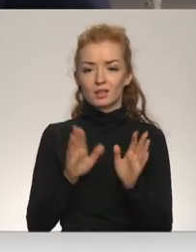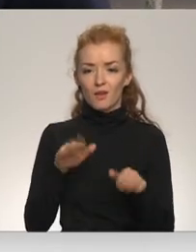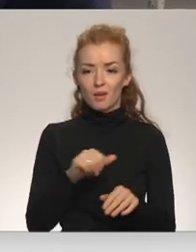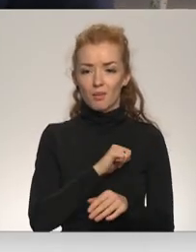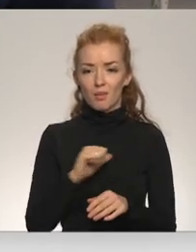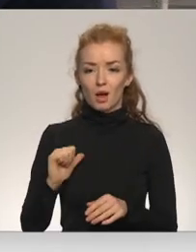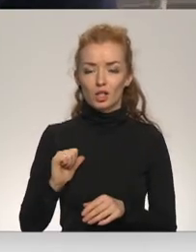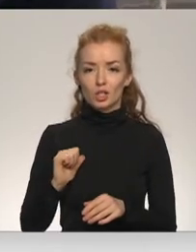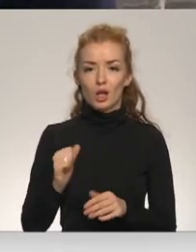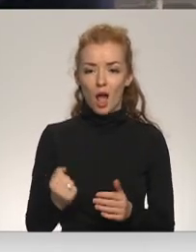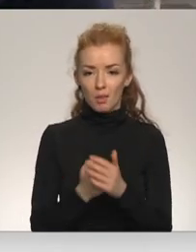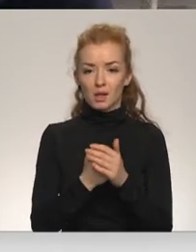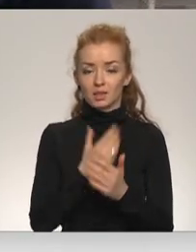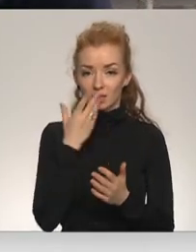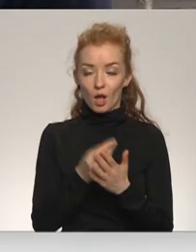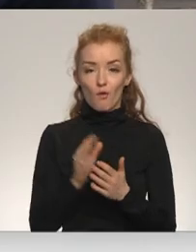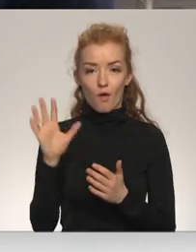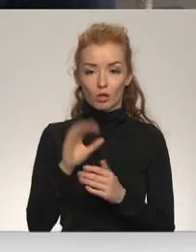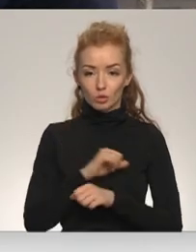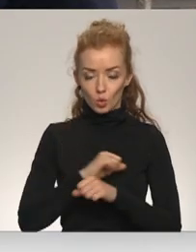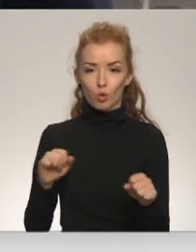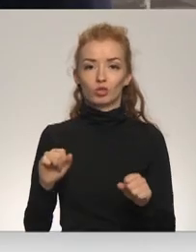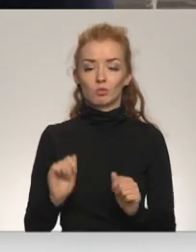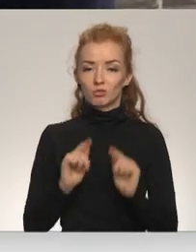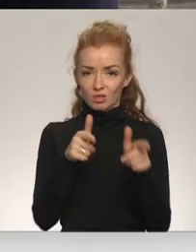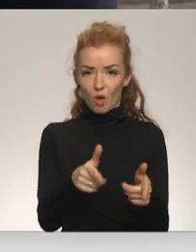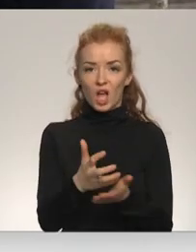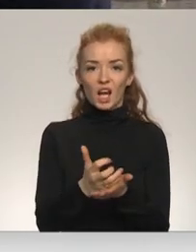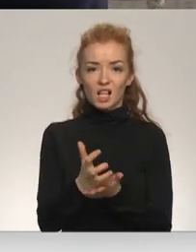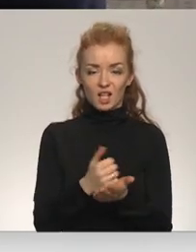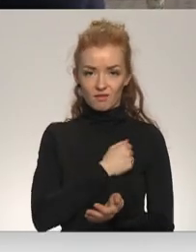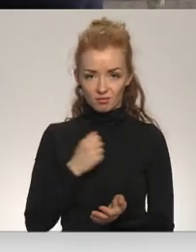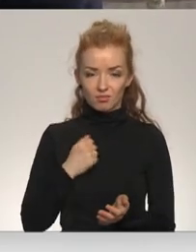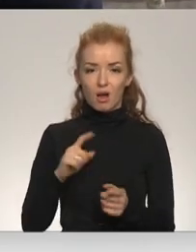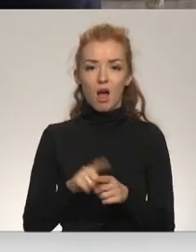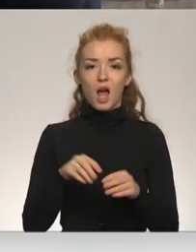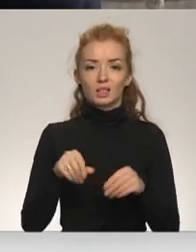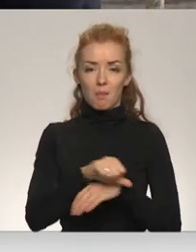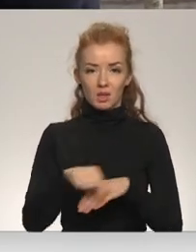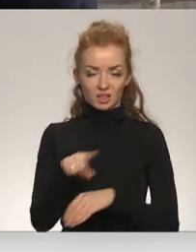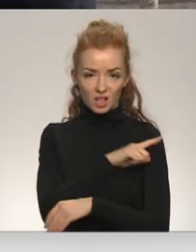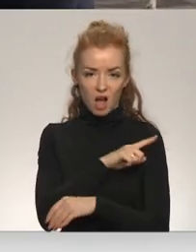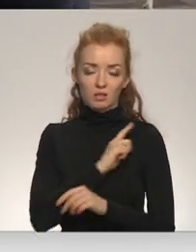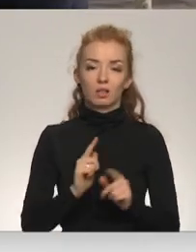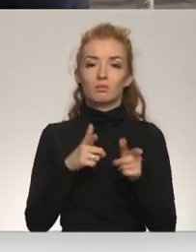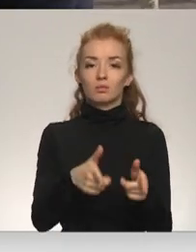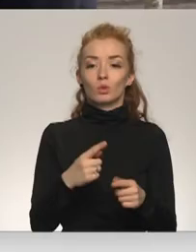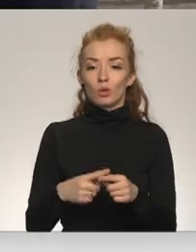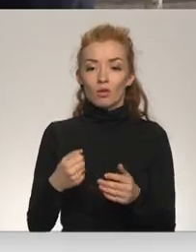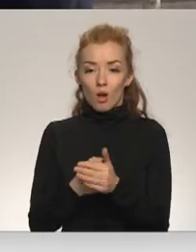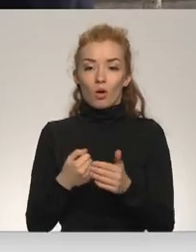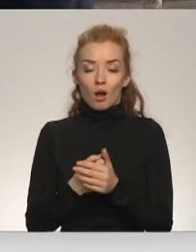paši atbalstīt savas valsts drošību, gan stājoties rezervistos, gan stājoties zemessardzē. Nu, un dienas